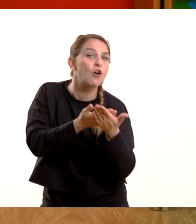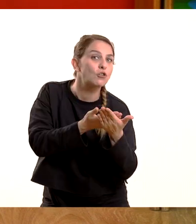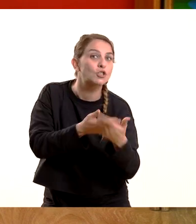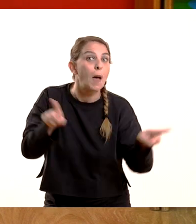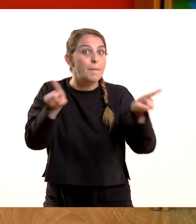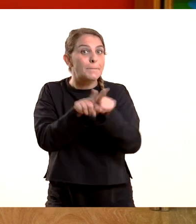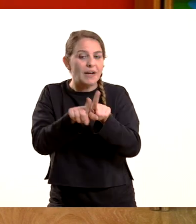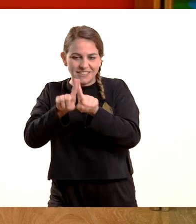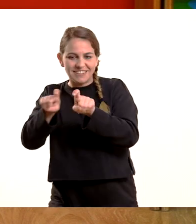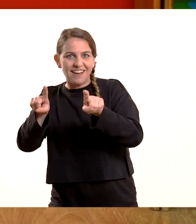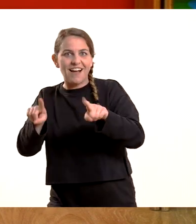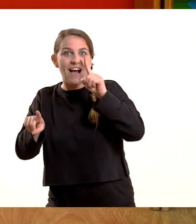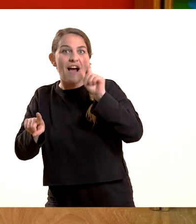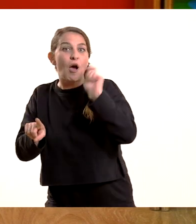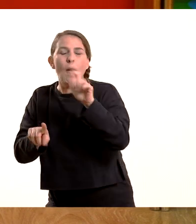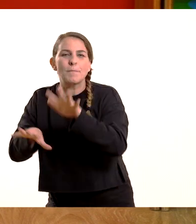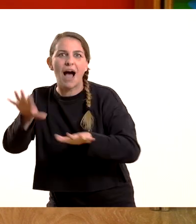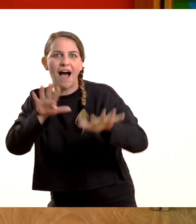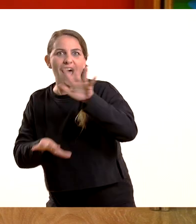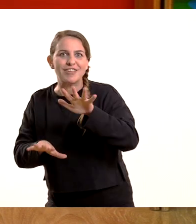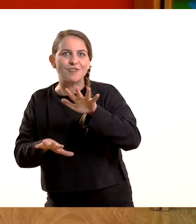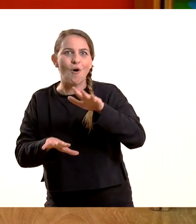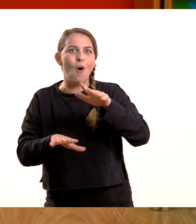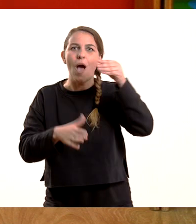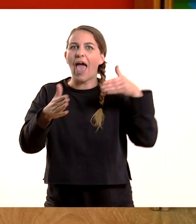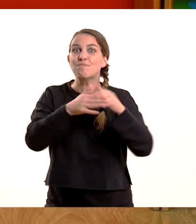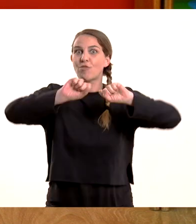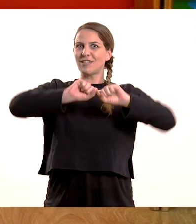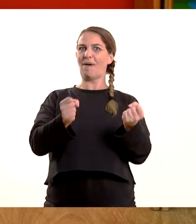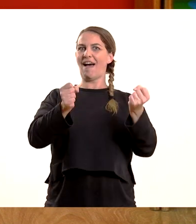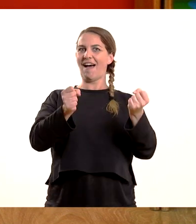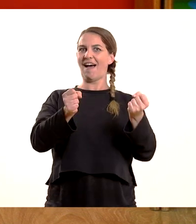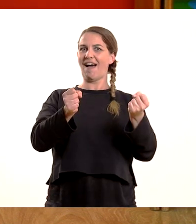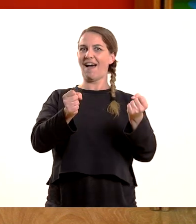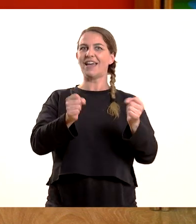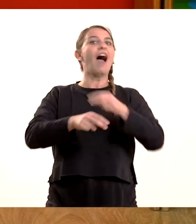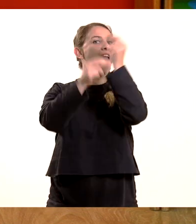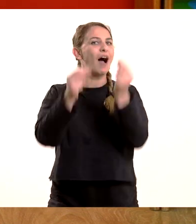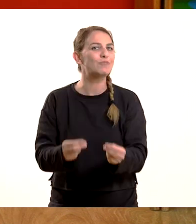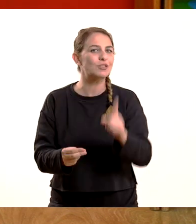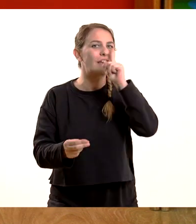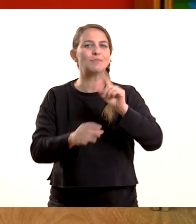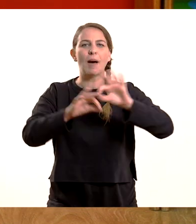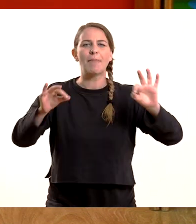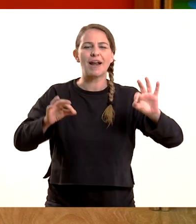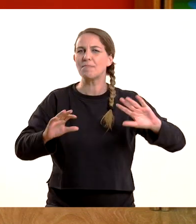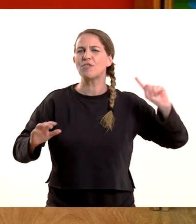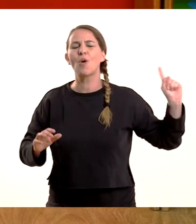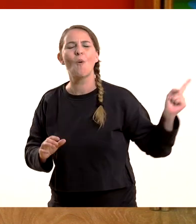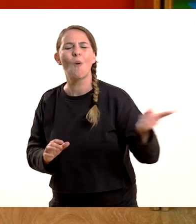Κάτι μαγικό για να του βρει τη λύση κι όλοι να ζήσουνε για